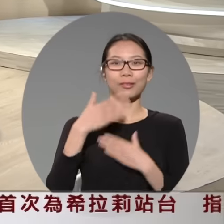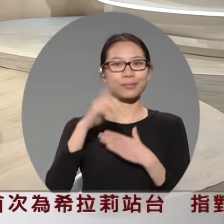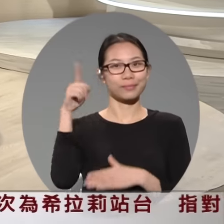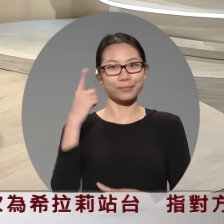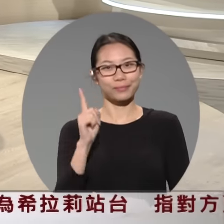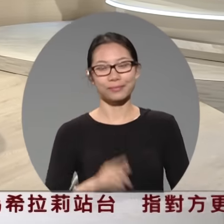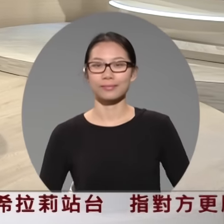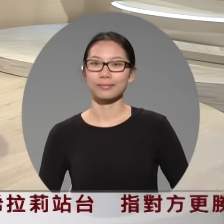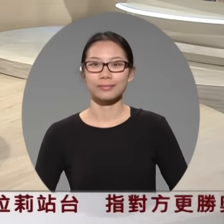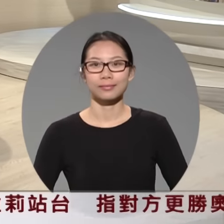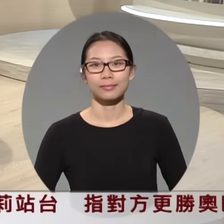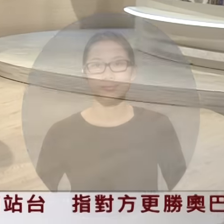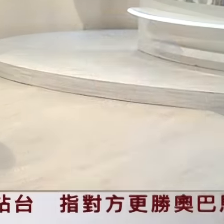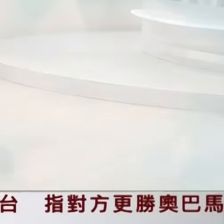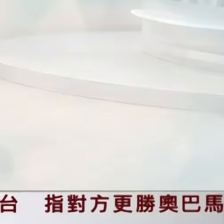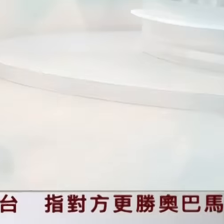样啊？